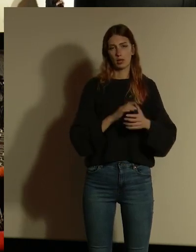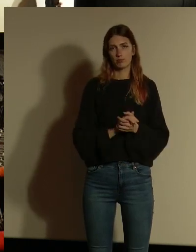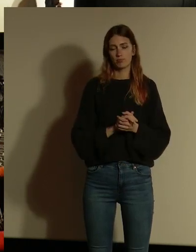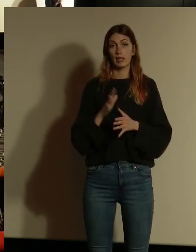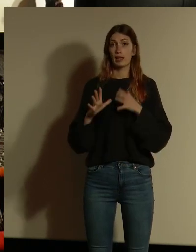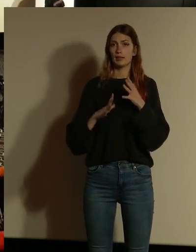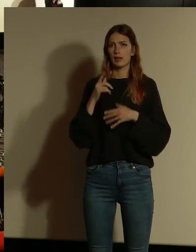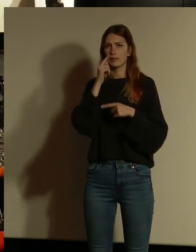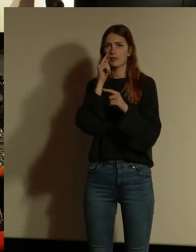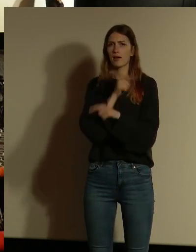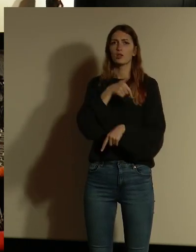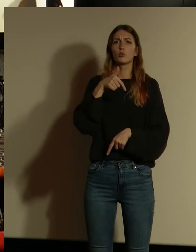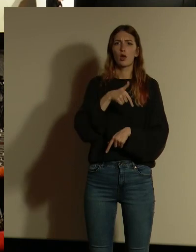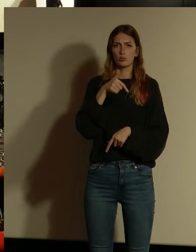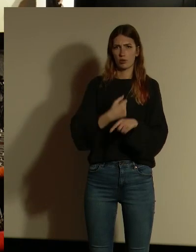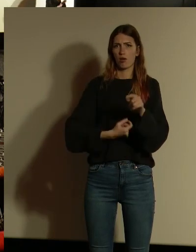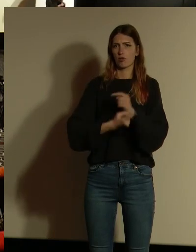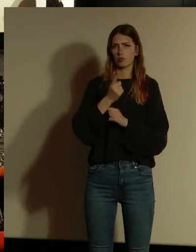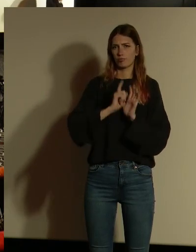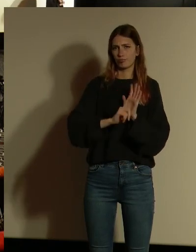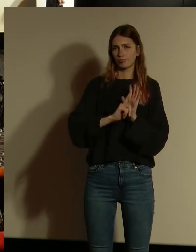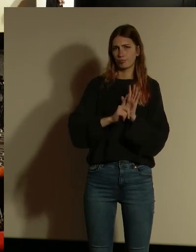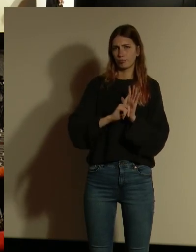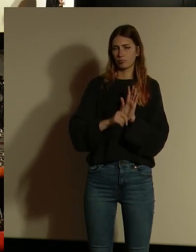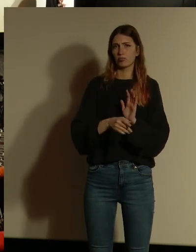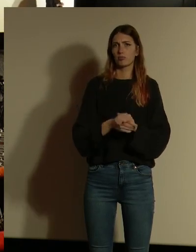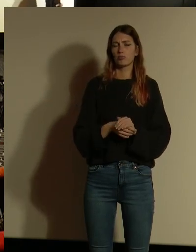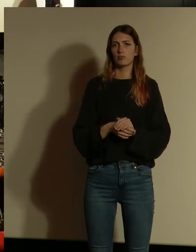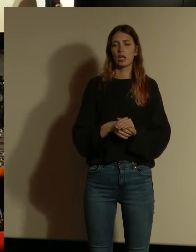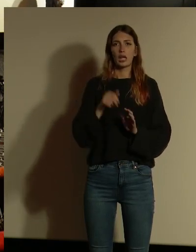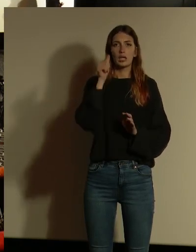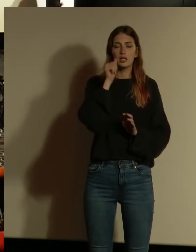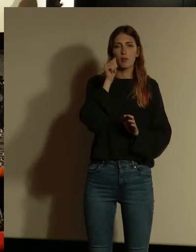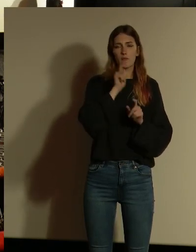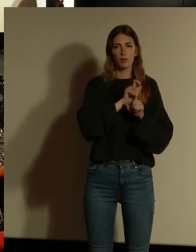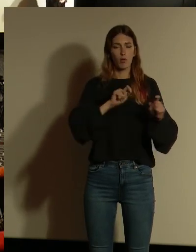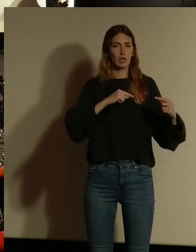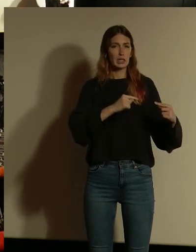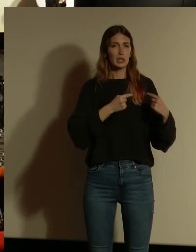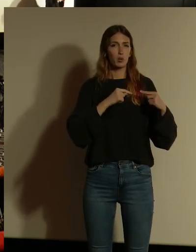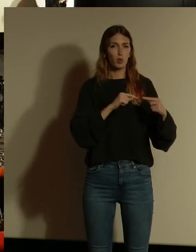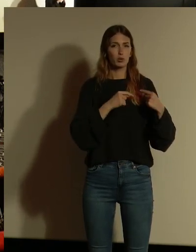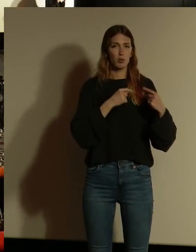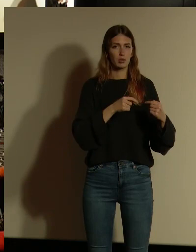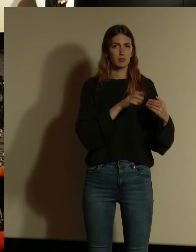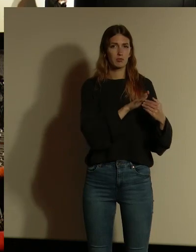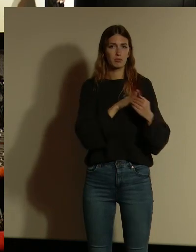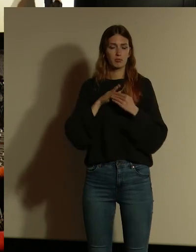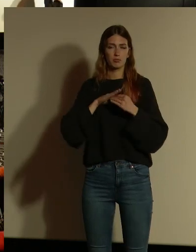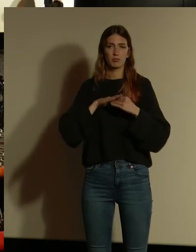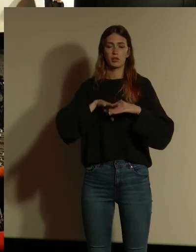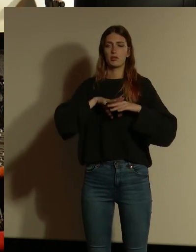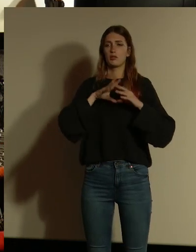Trennidesse läksin tagasi gümnaasiumis, kui peaaegu, et igapäevane kooli kiusamine oli teinud minust täieliku